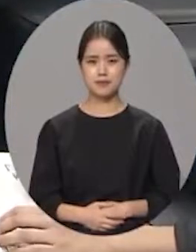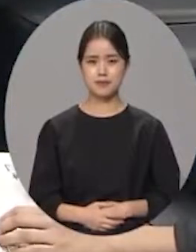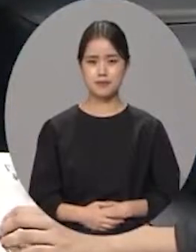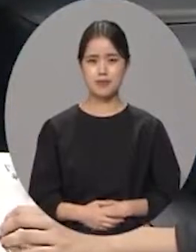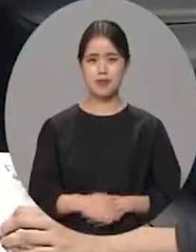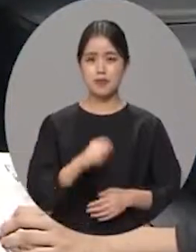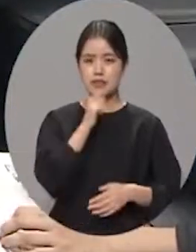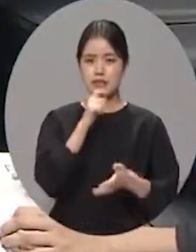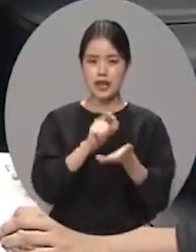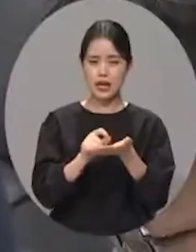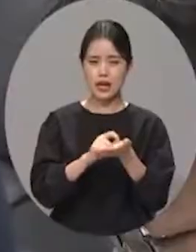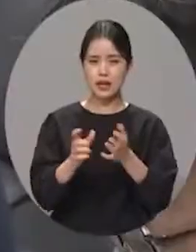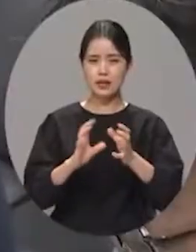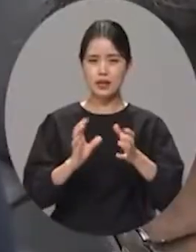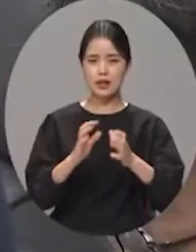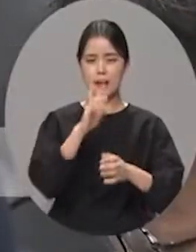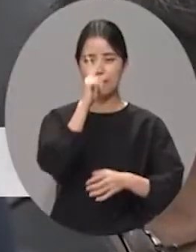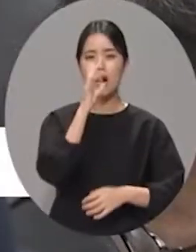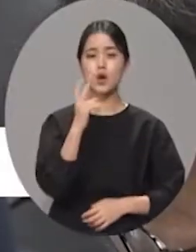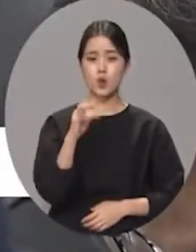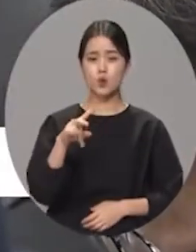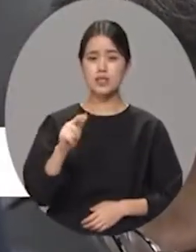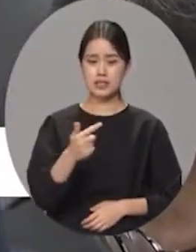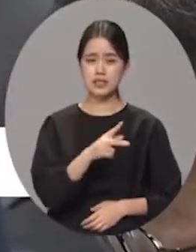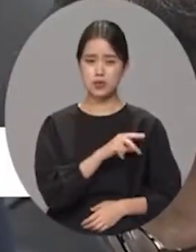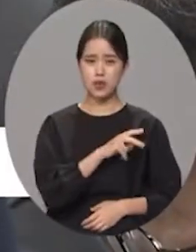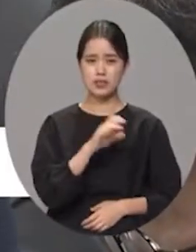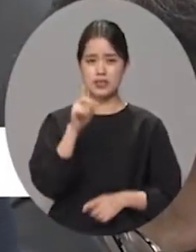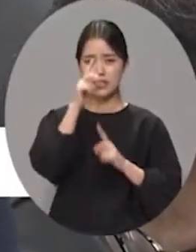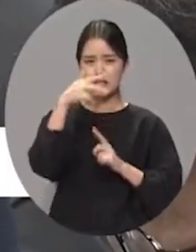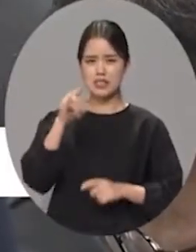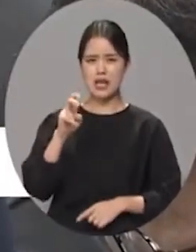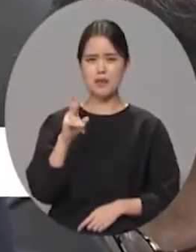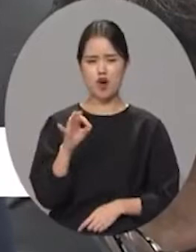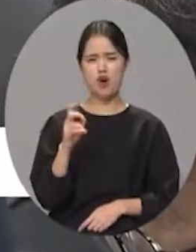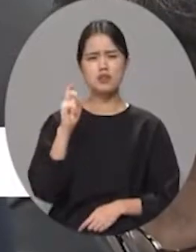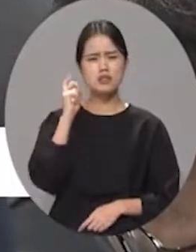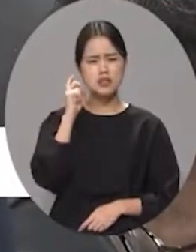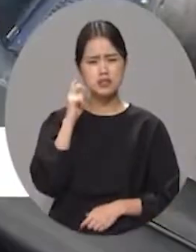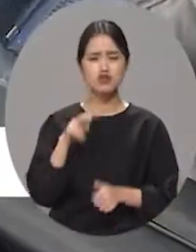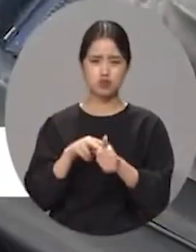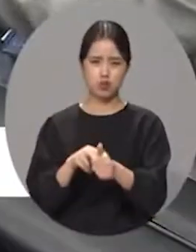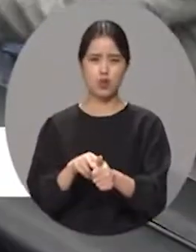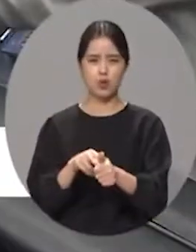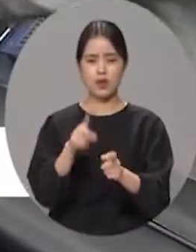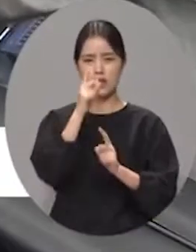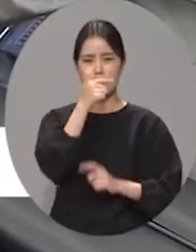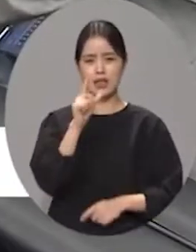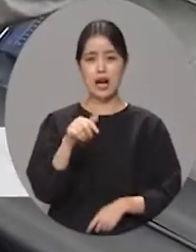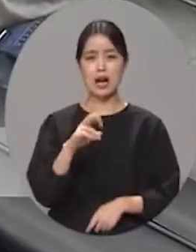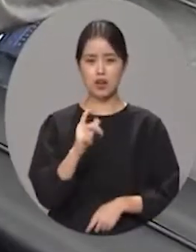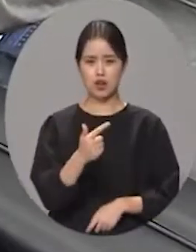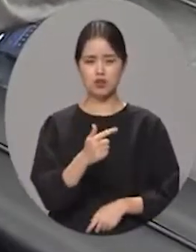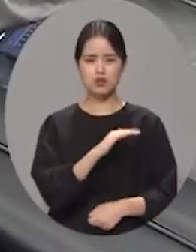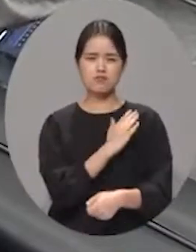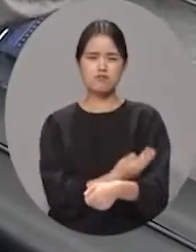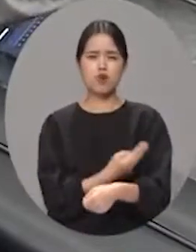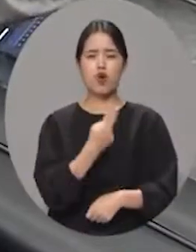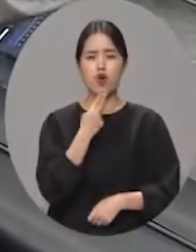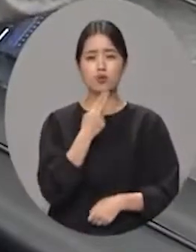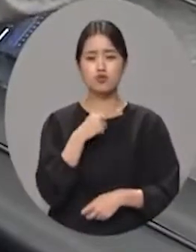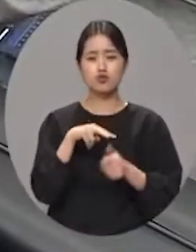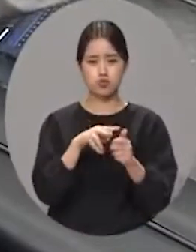기자 간담회에 나선 박용진 의원은 이재명 지사를 요란한 진보, 이낙연 전 대표를 무능한